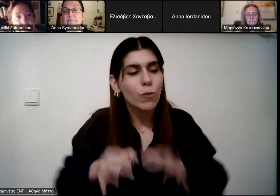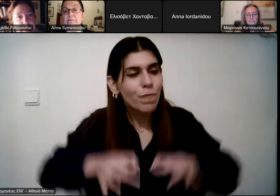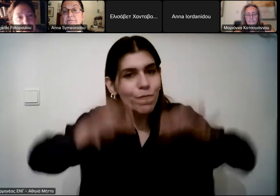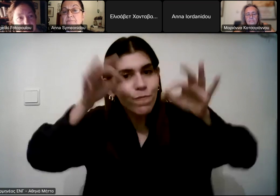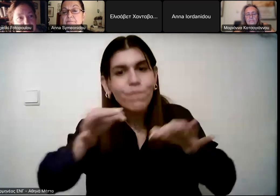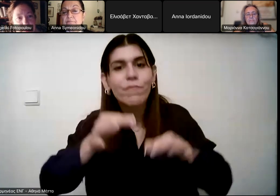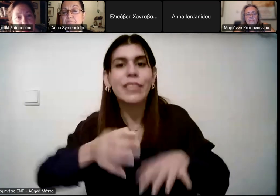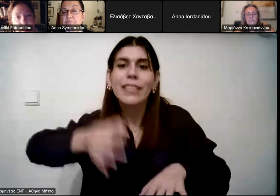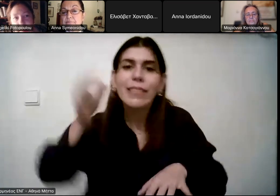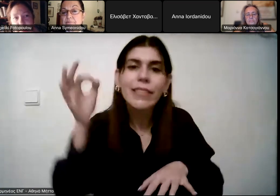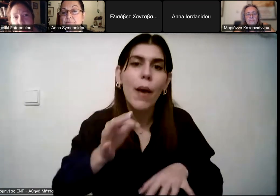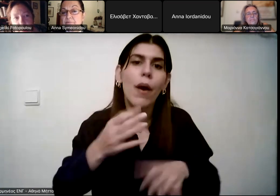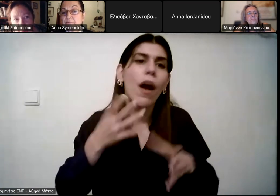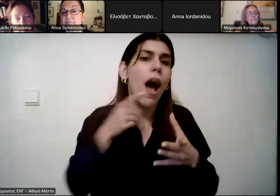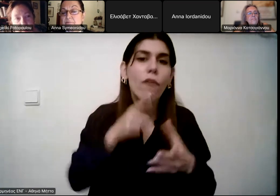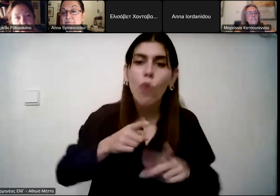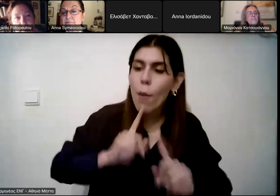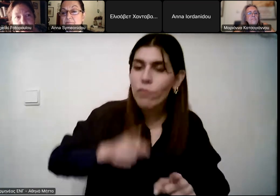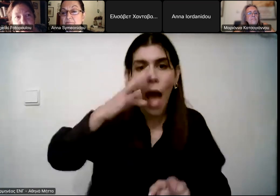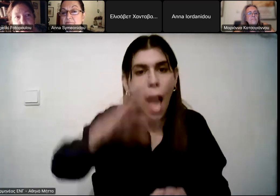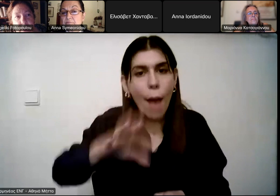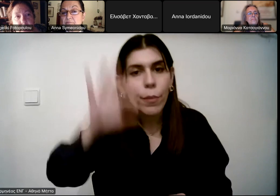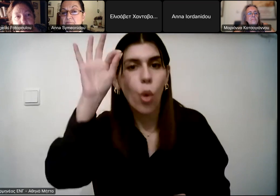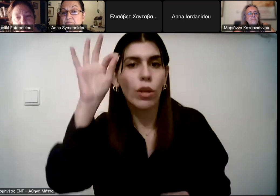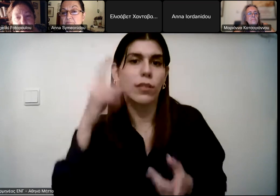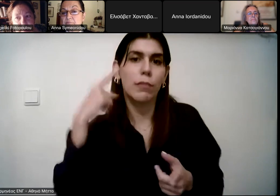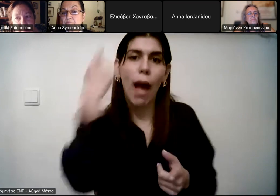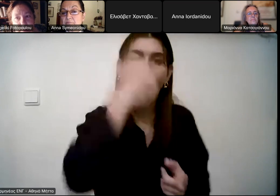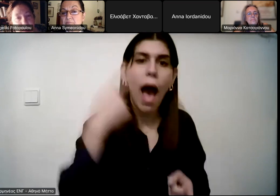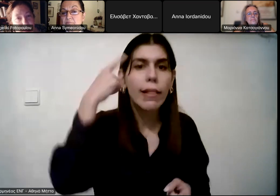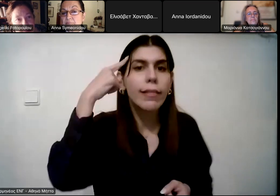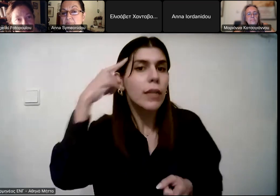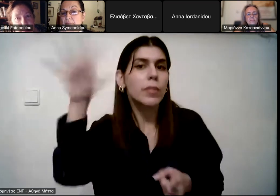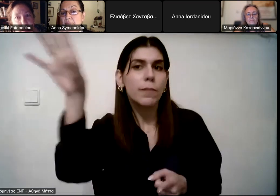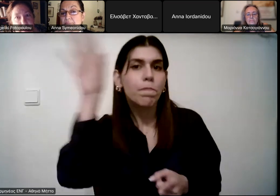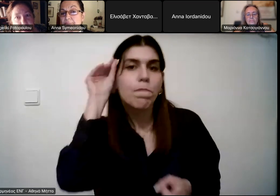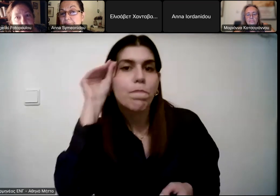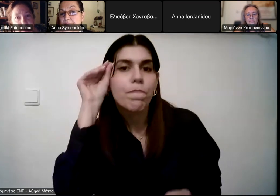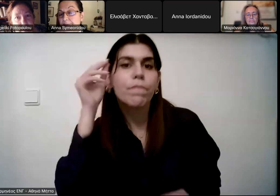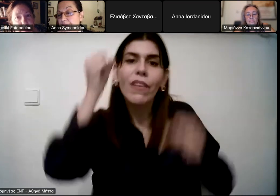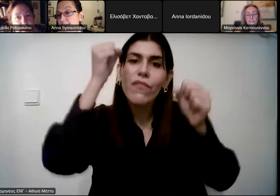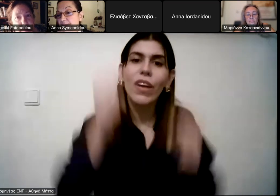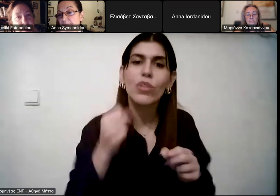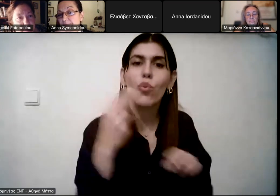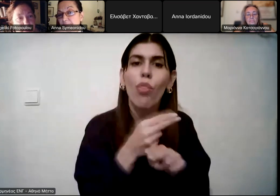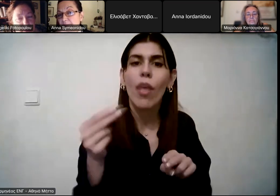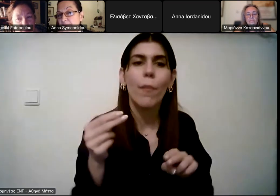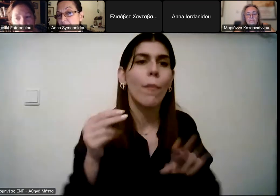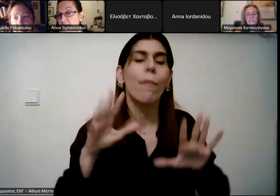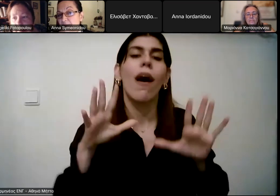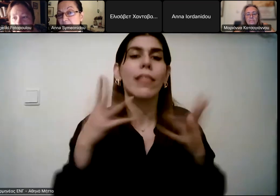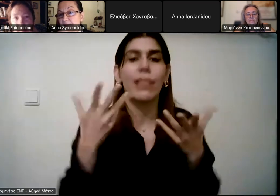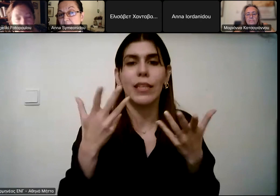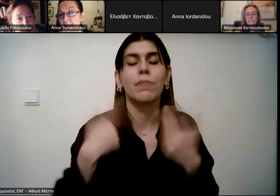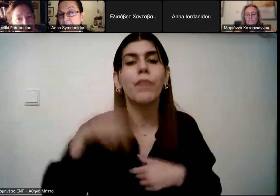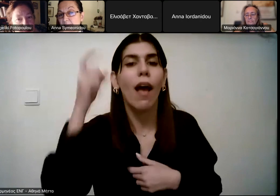τις αντιλήψεις είναι κοινωνικό. Δηλαδή είναι κοινωνικά τα θέματα. Έθιξε αρκετά και η κυρία Παυλίδου